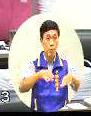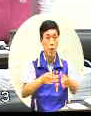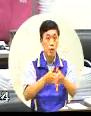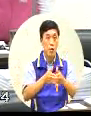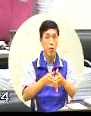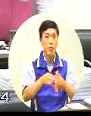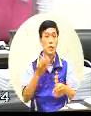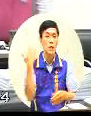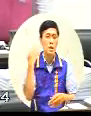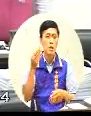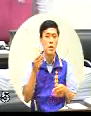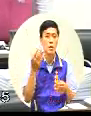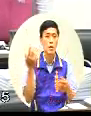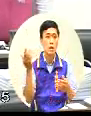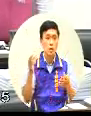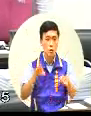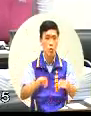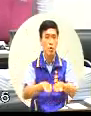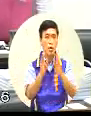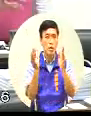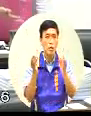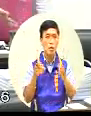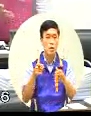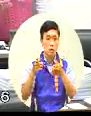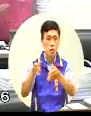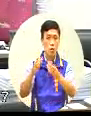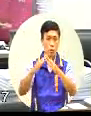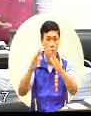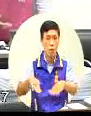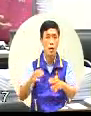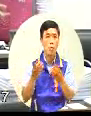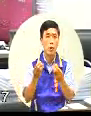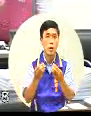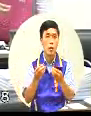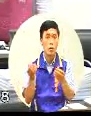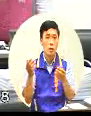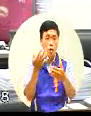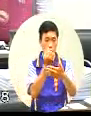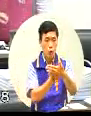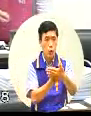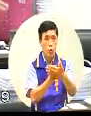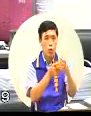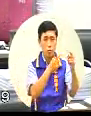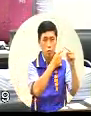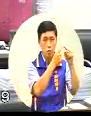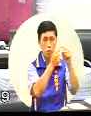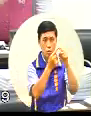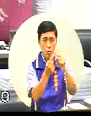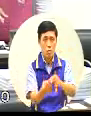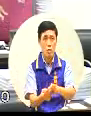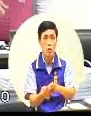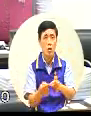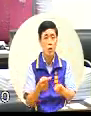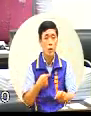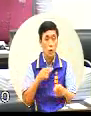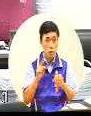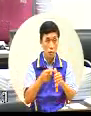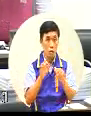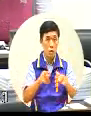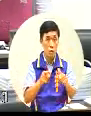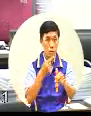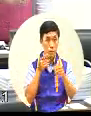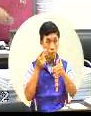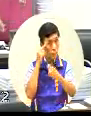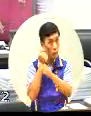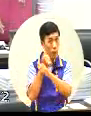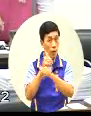急的是安呢，因为过去都没有去好好处理它，现在留到大家现在来的时候，我们要考虑的就是安全，然后政